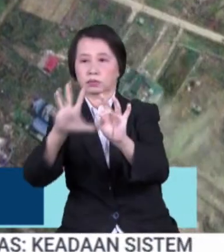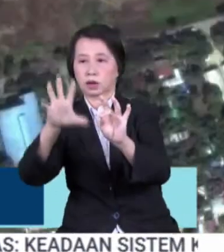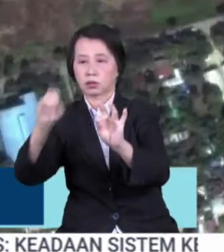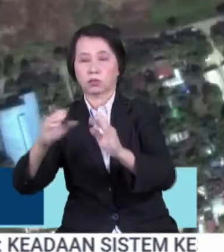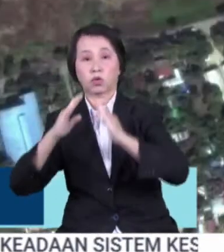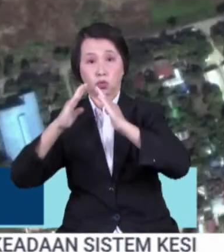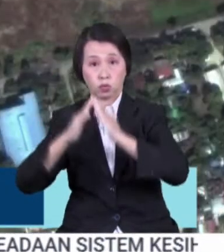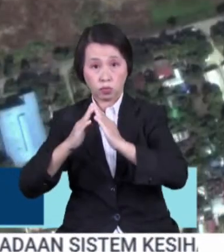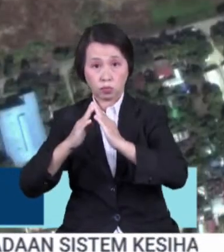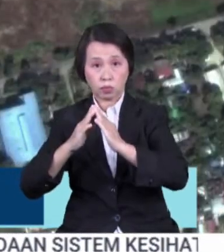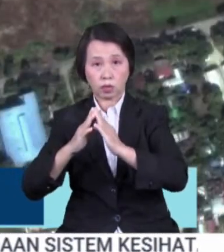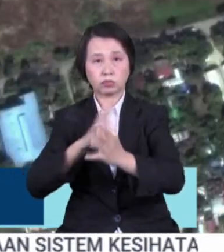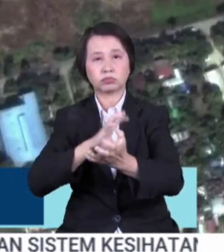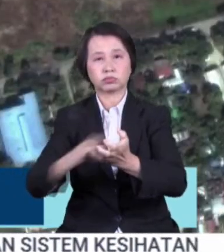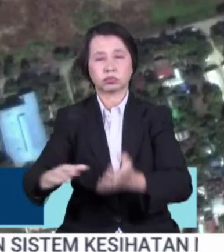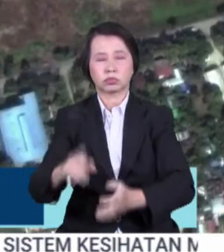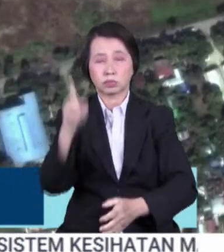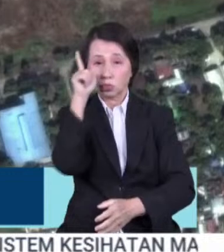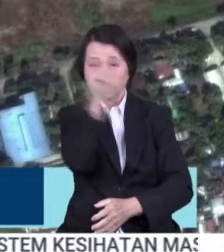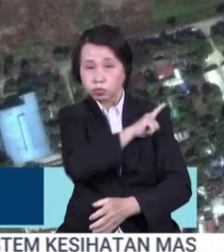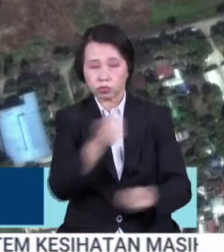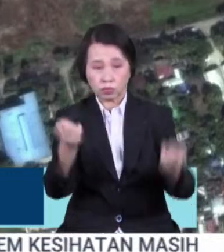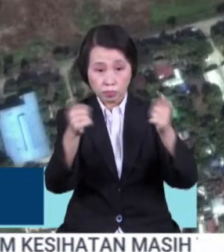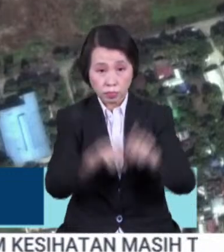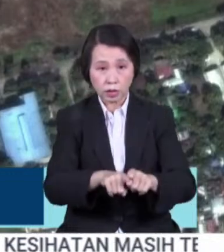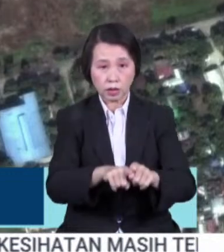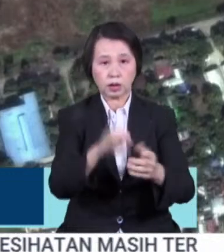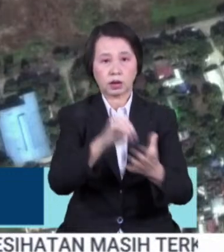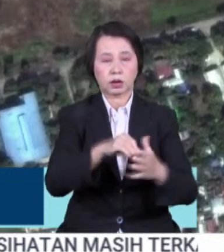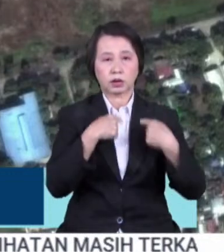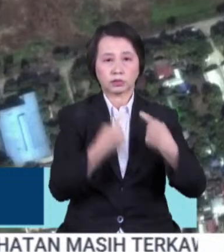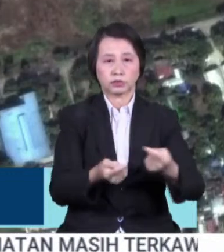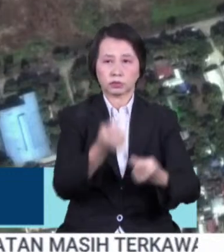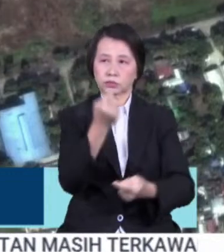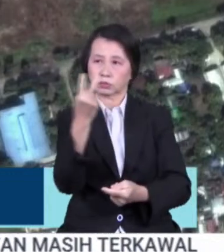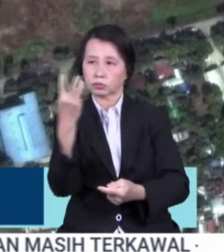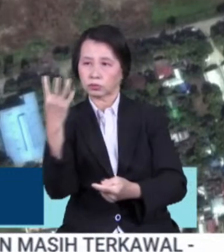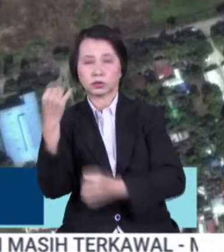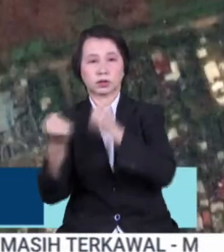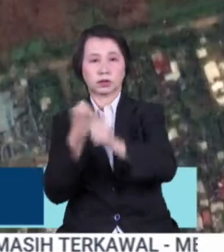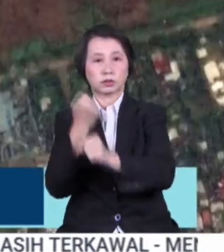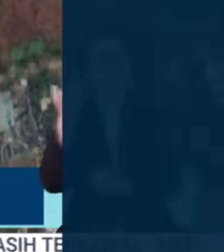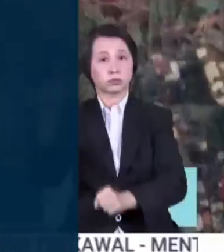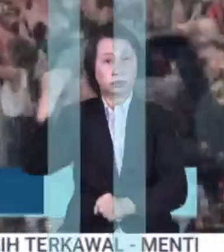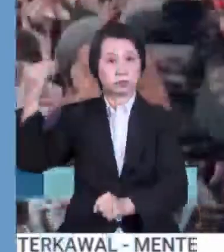buah rumah, yang antara yang paling kuat melanda negara itu sejak beberapa tahun lalu.